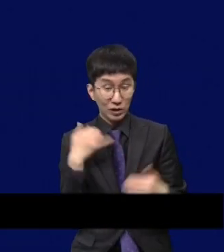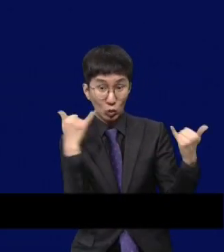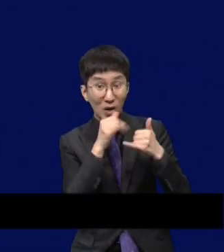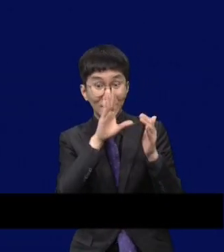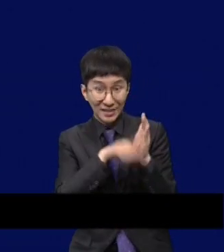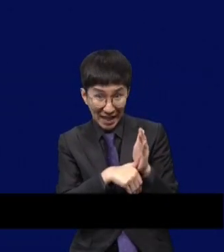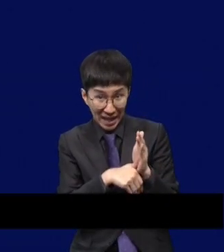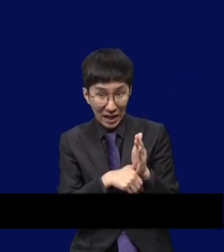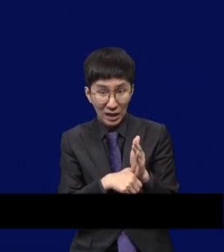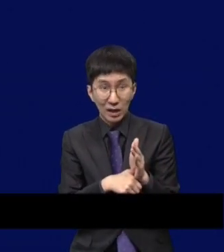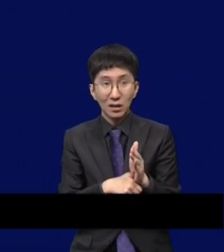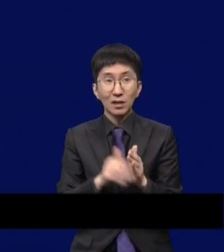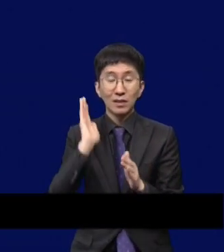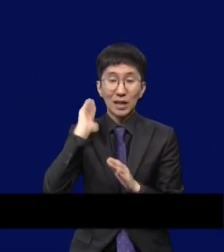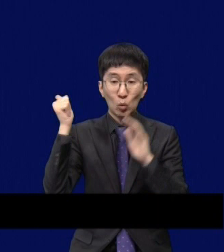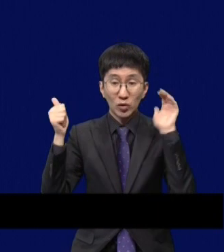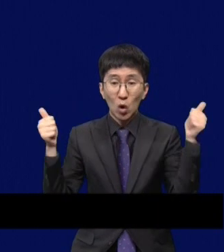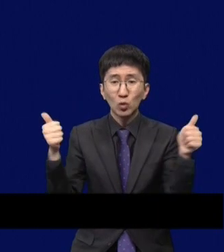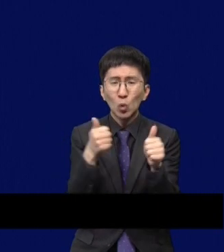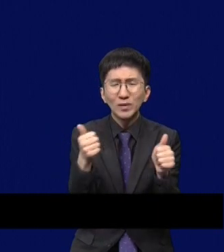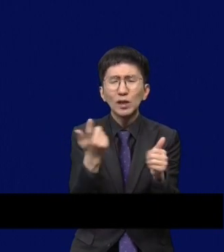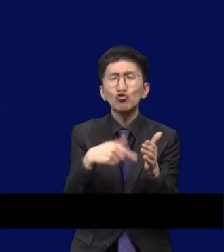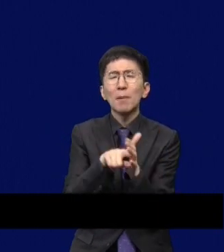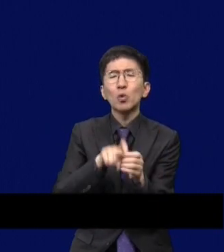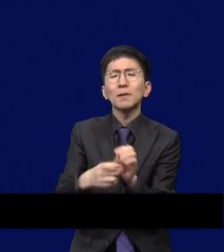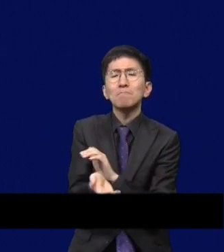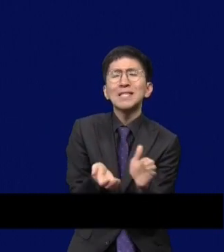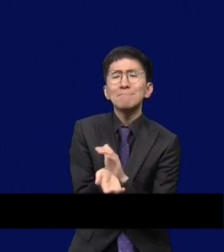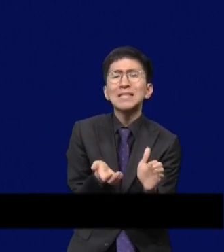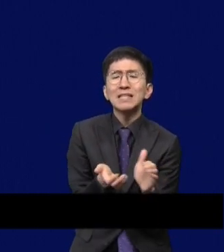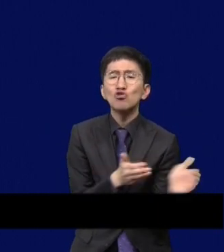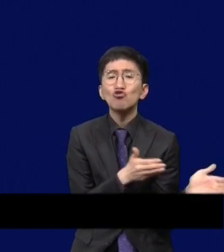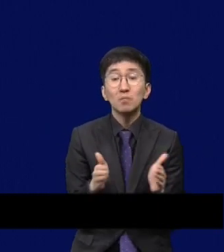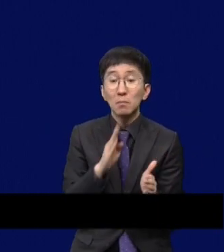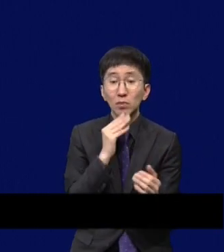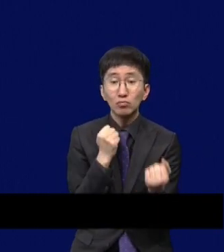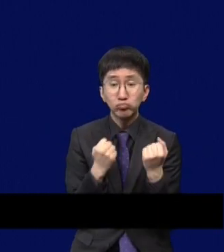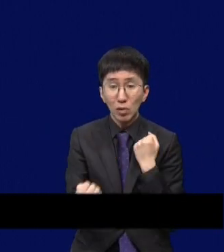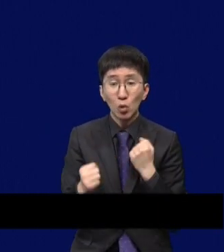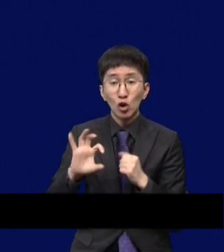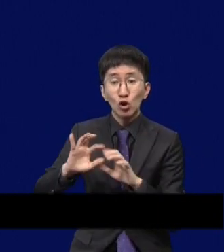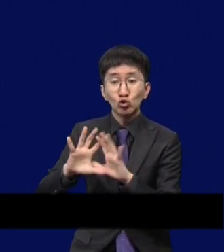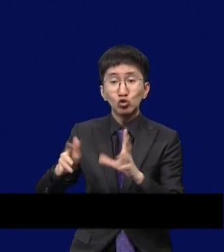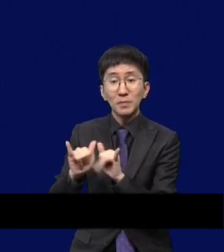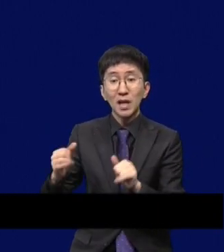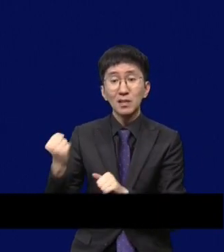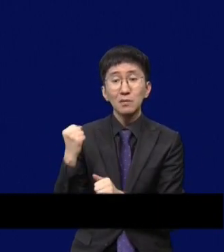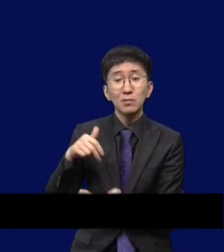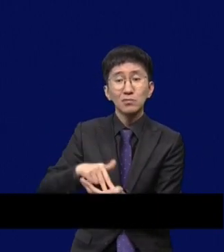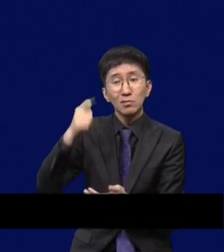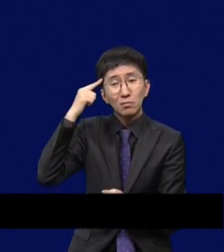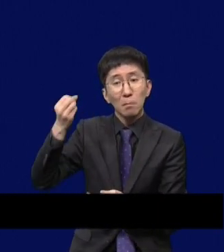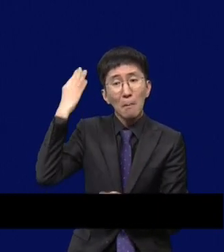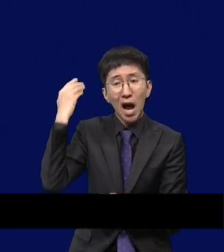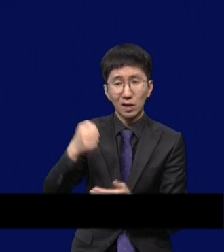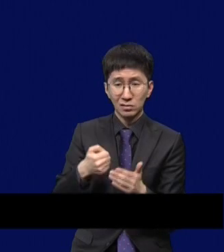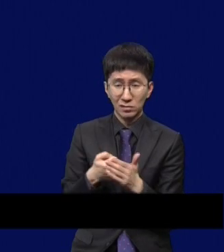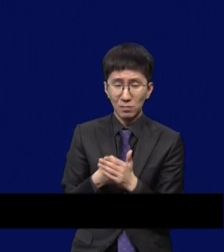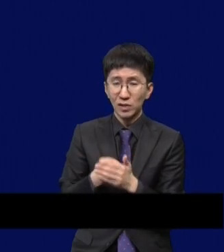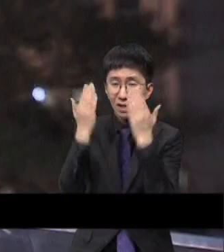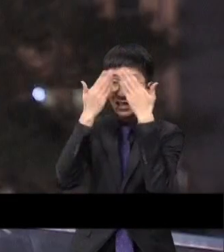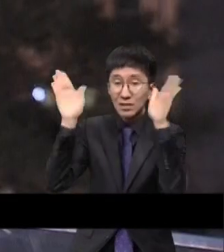취재진에겐 정권 교체라는 대의를 국민의힘이 자꾸 잊어버리는 것 같다며 시야를 넓혀줄 필요가 있다고